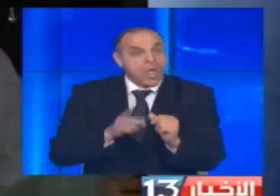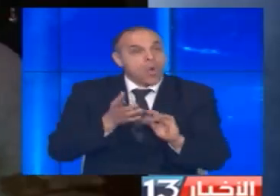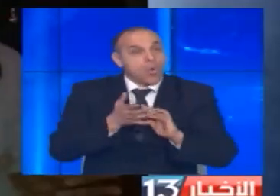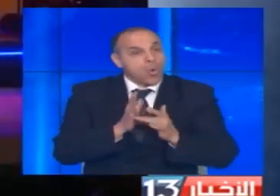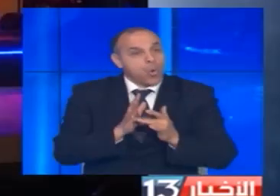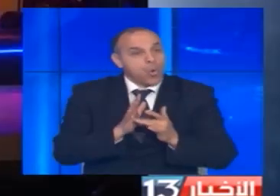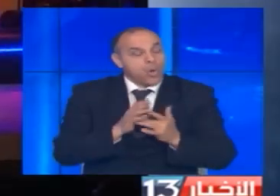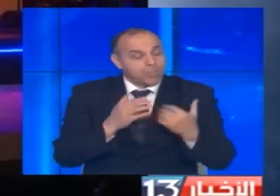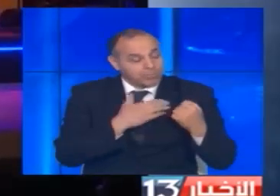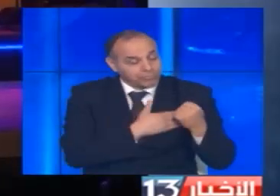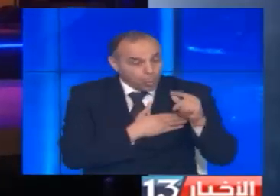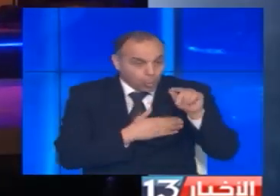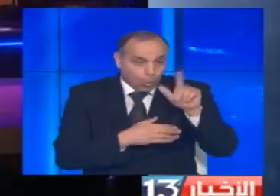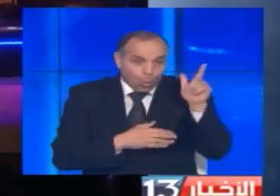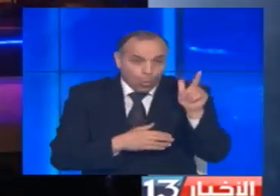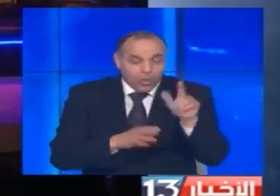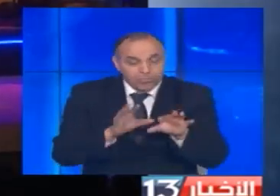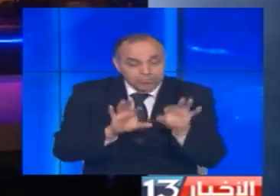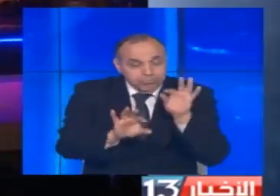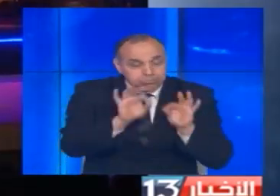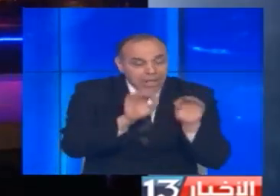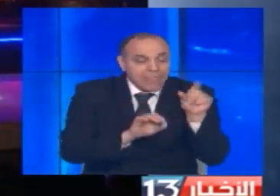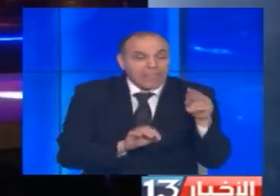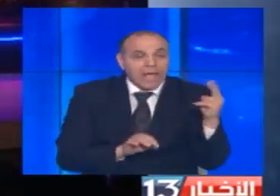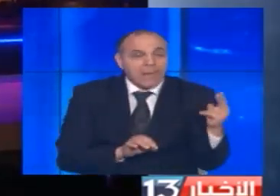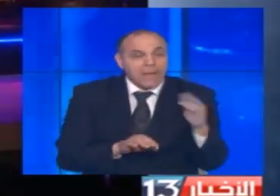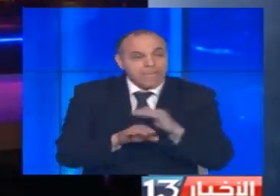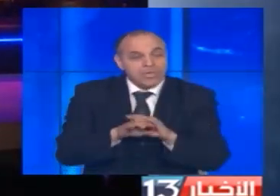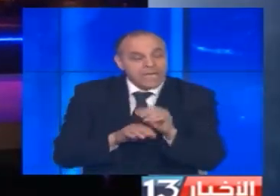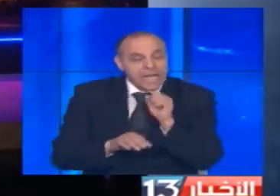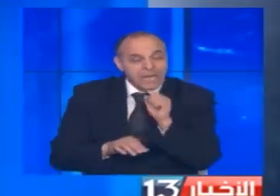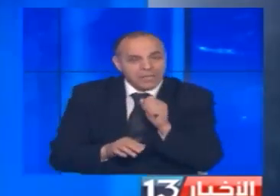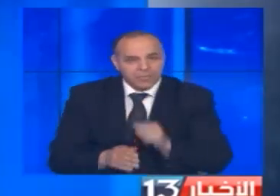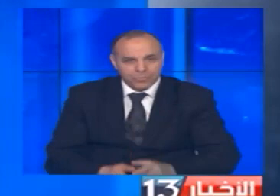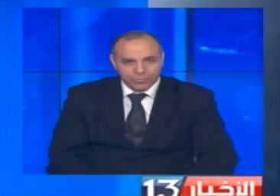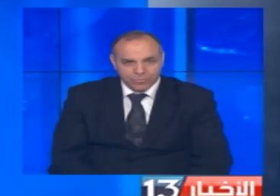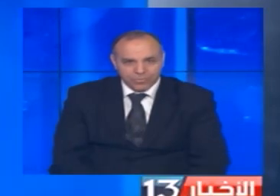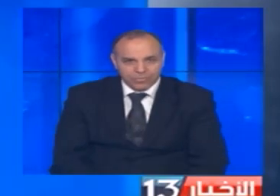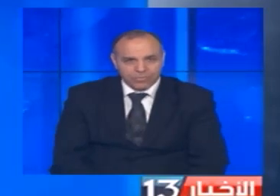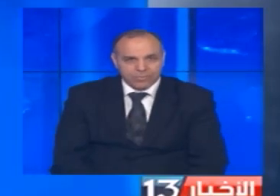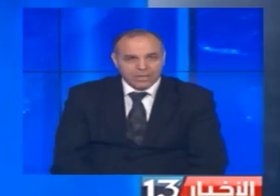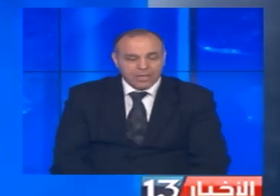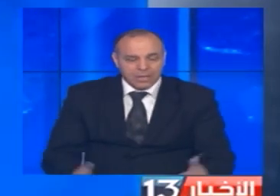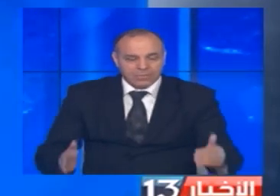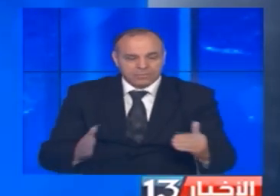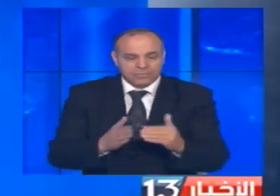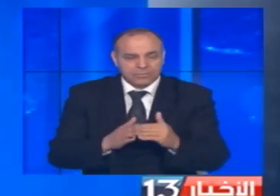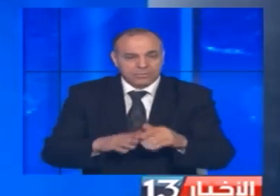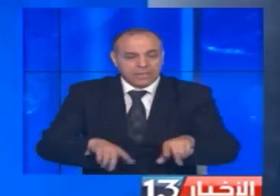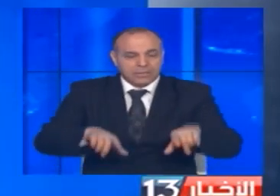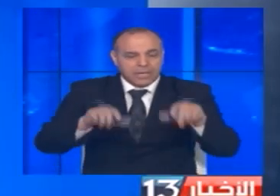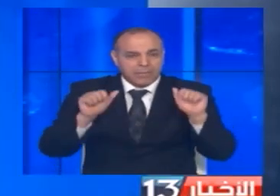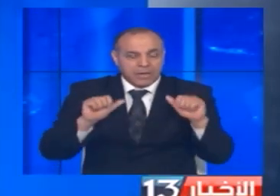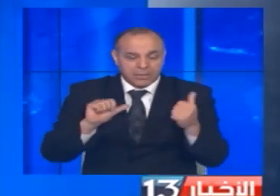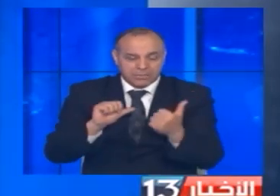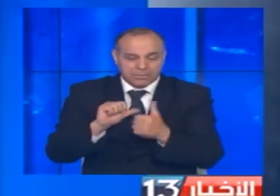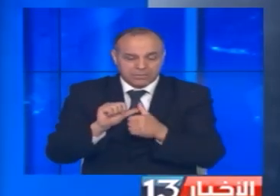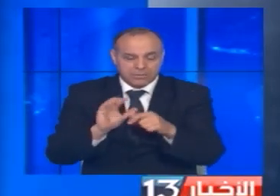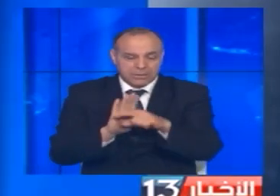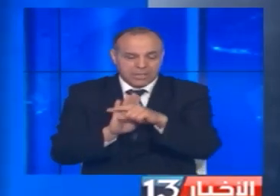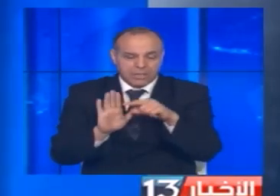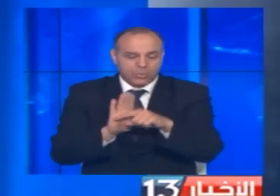لإبراز الطاقات الكامنة لدى العديد من الطلبة في مجال الغناء. بهذا نصل إلى ختام النشرة، وهذا